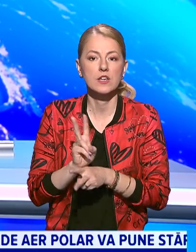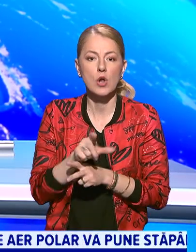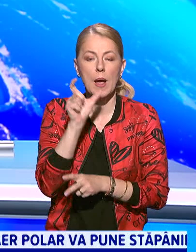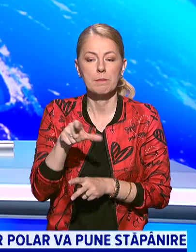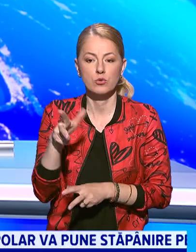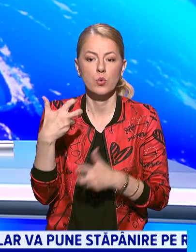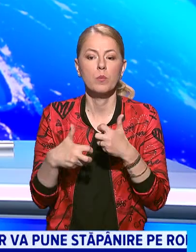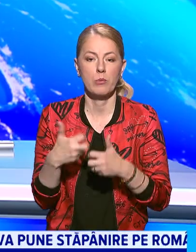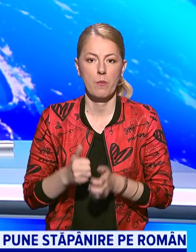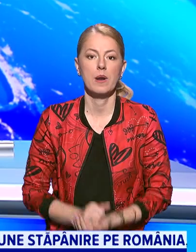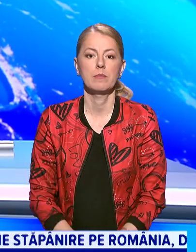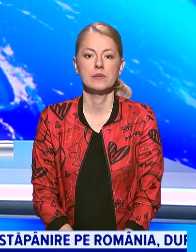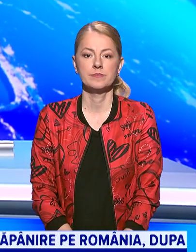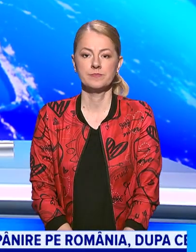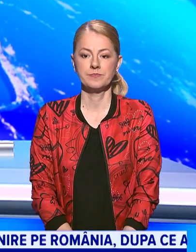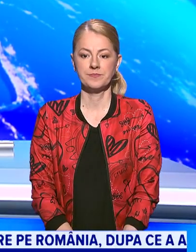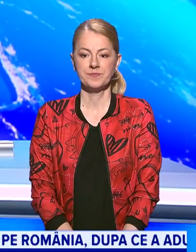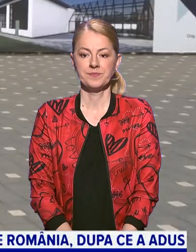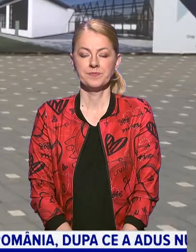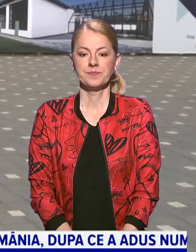de îngrijire a persoanelor cu această afecțiune.